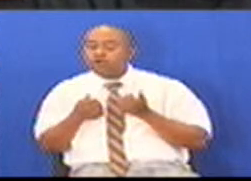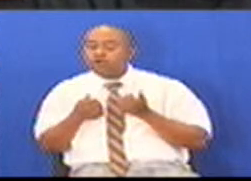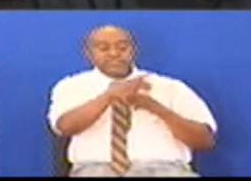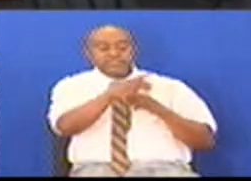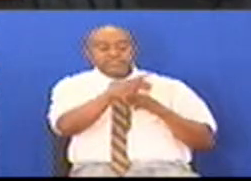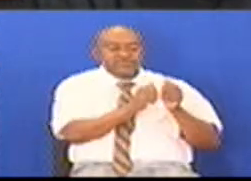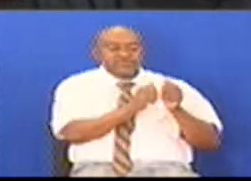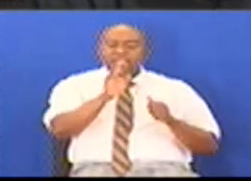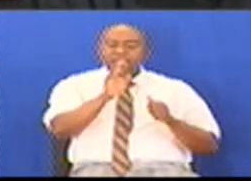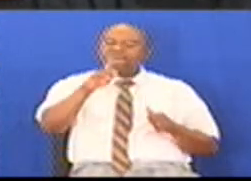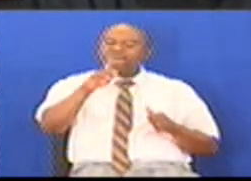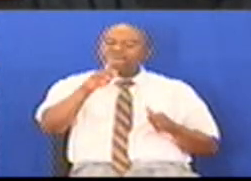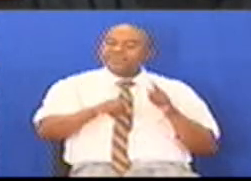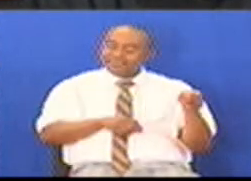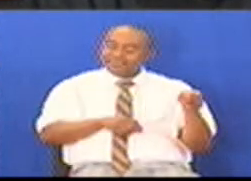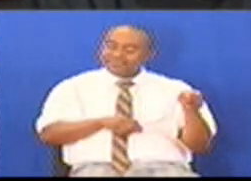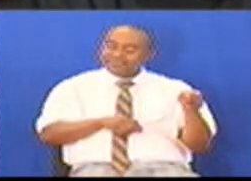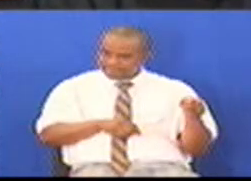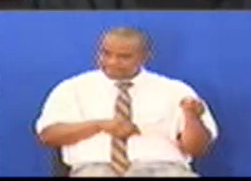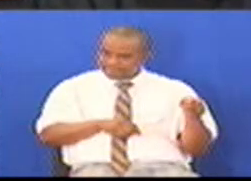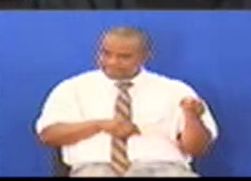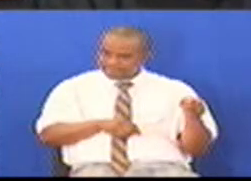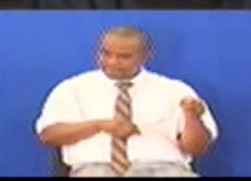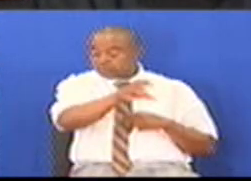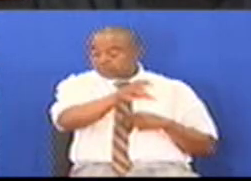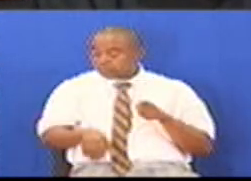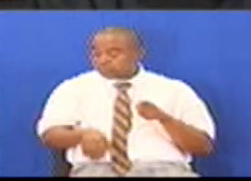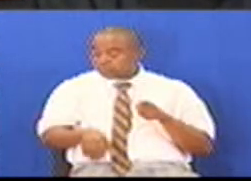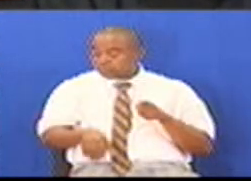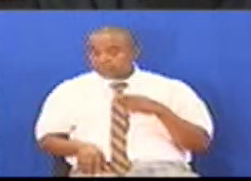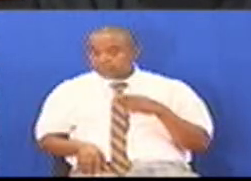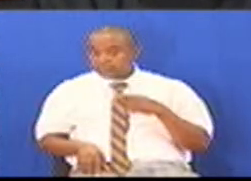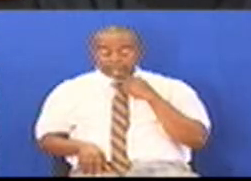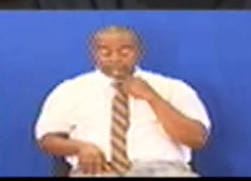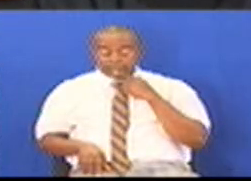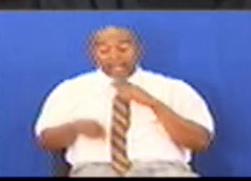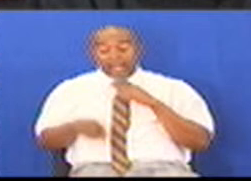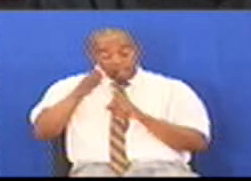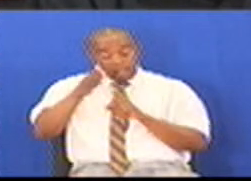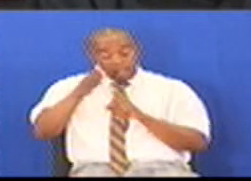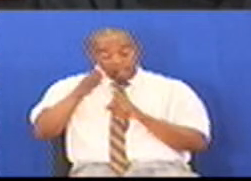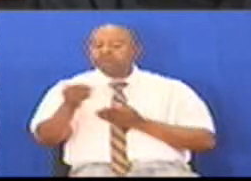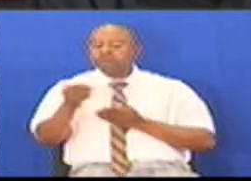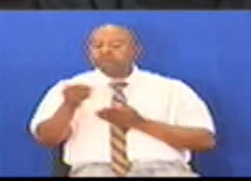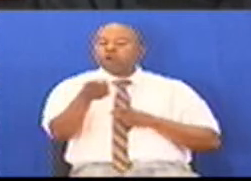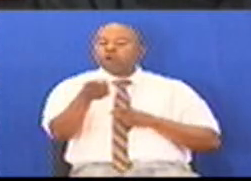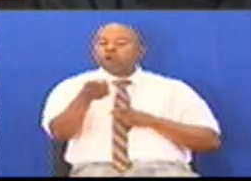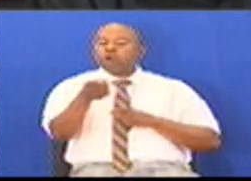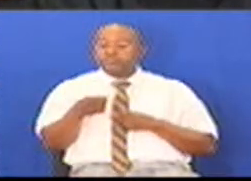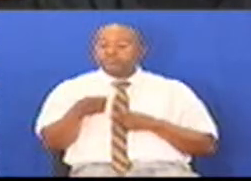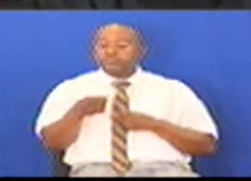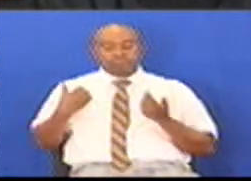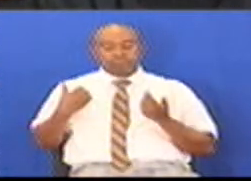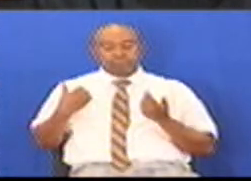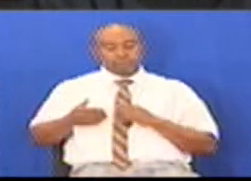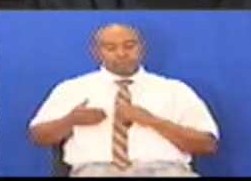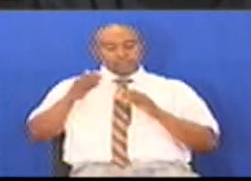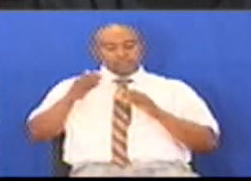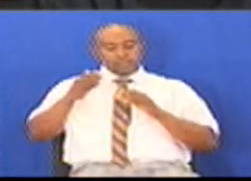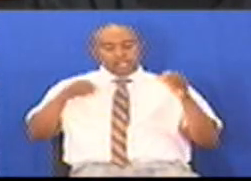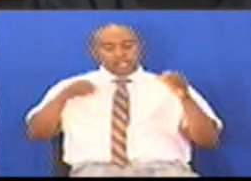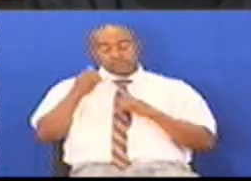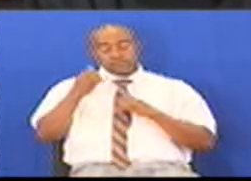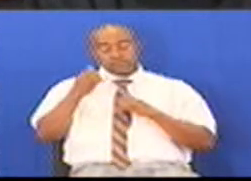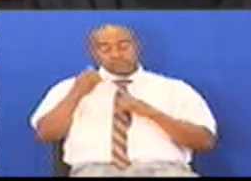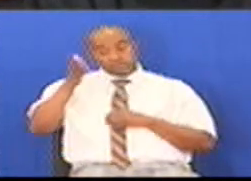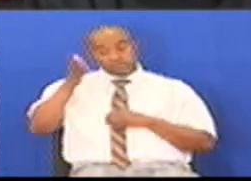soko pamoja na kuangalia uzalishaji wake ili kodi stahiki ikusanywe. Kamati inaishauri serikali kuangalia uwezekano wa